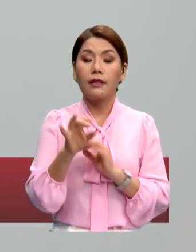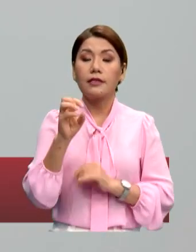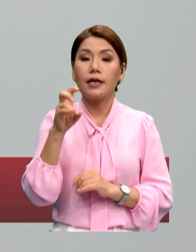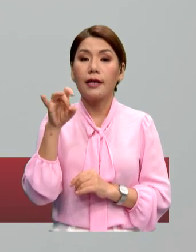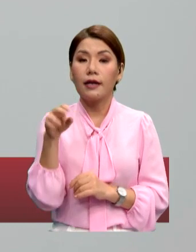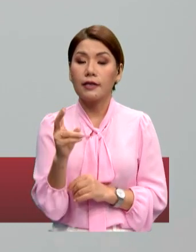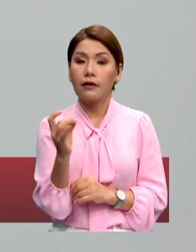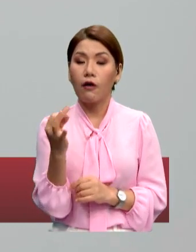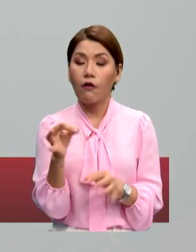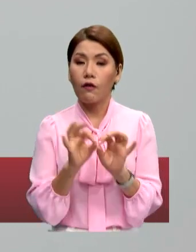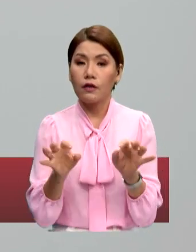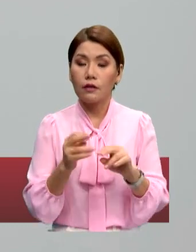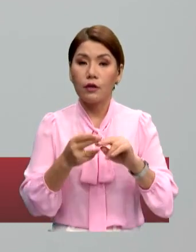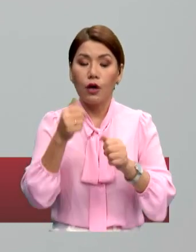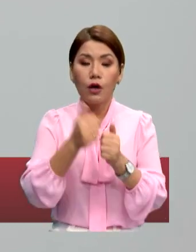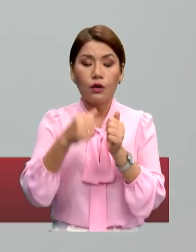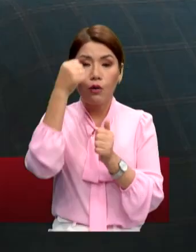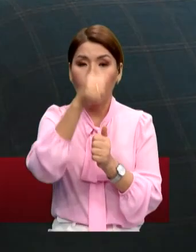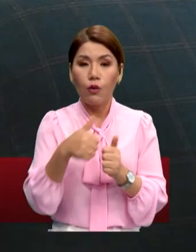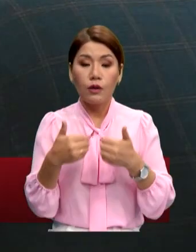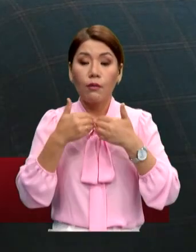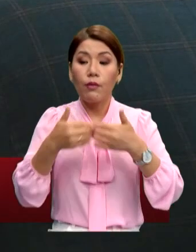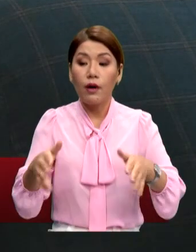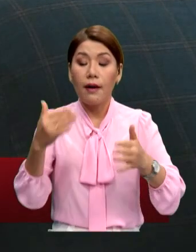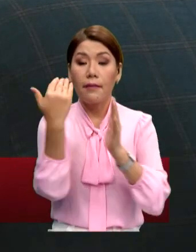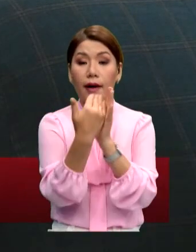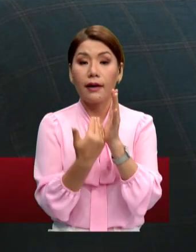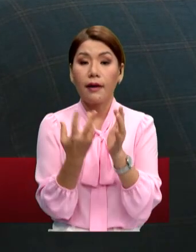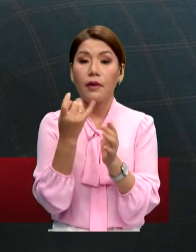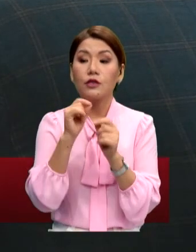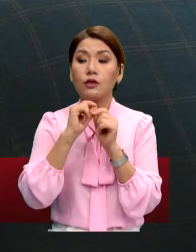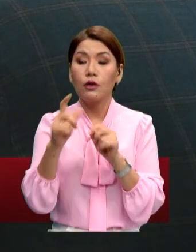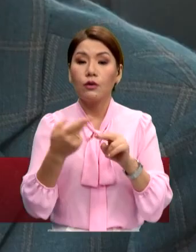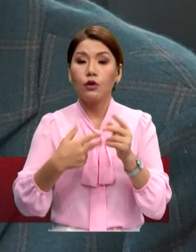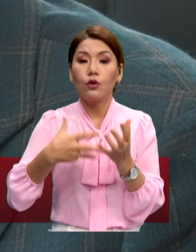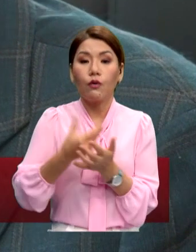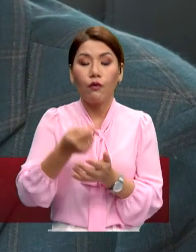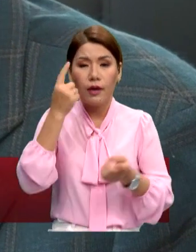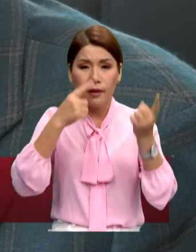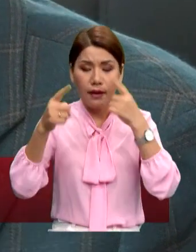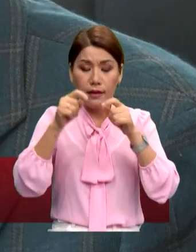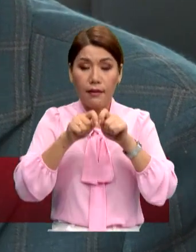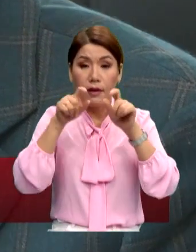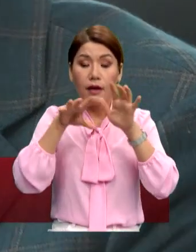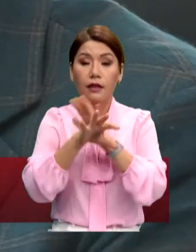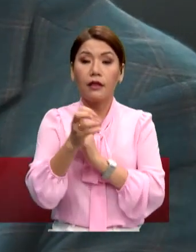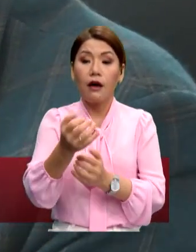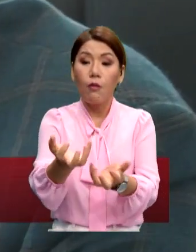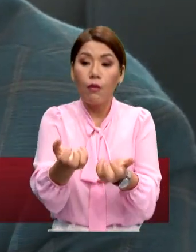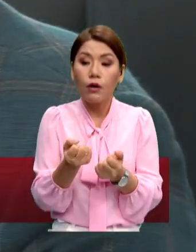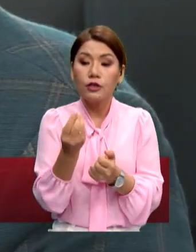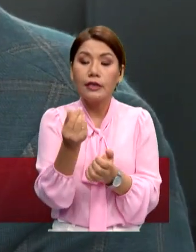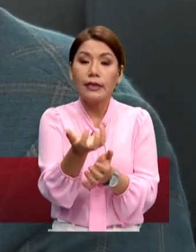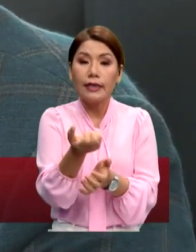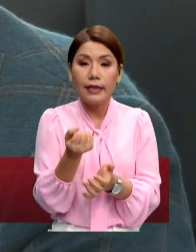Серикс Адвокасов. Ежегодно выпускники обучающей программы БАСТАУ планируют реализовать свои идеи. Но чтобы получить необходимые